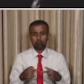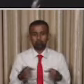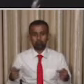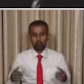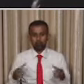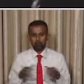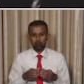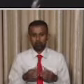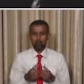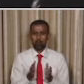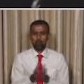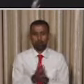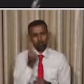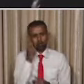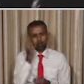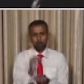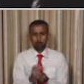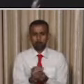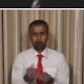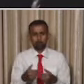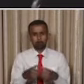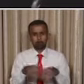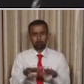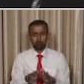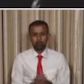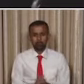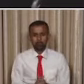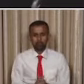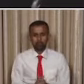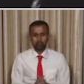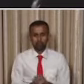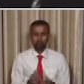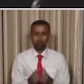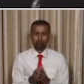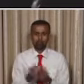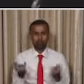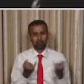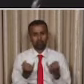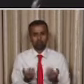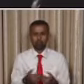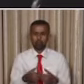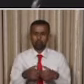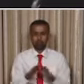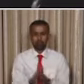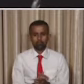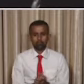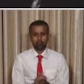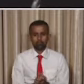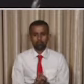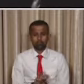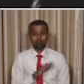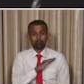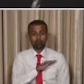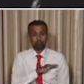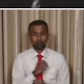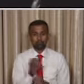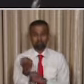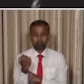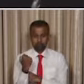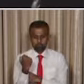කුමන මතවාදී දැරුවත් කවර ආකාරයට විවේචන එල්ල වුණත් ඒ පිළිබඳ දරාගැනීමේ